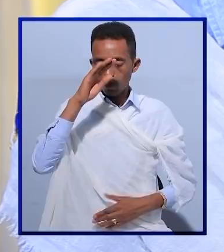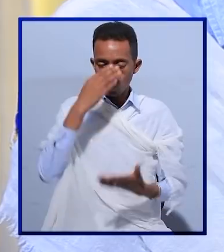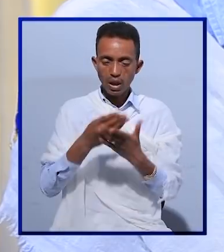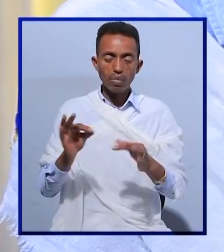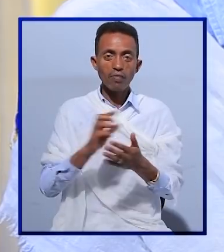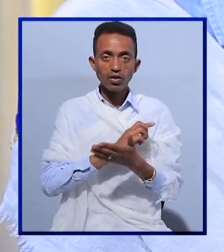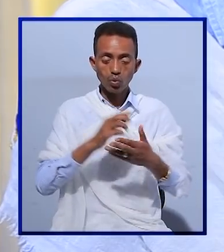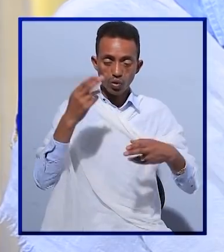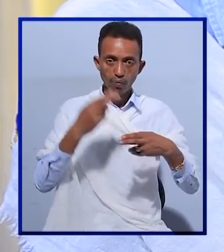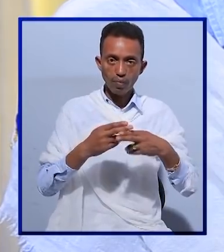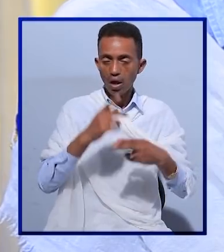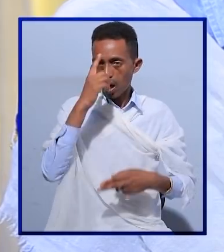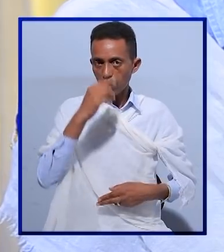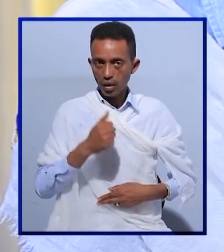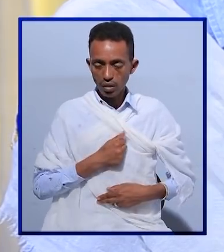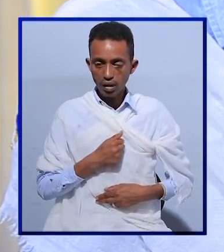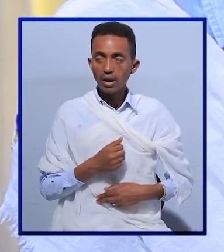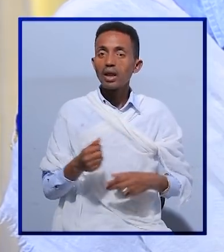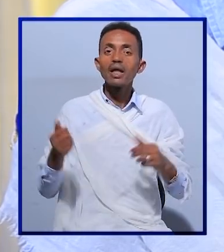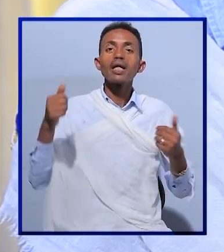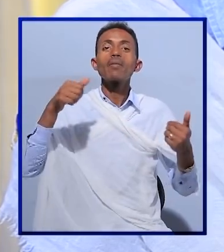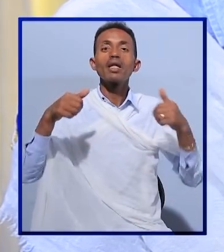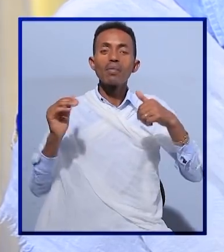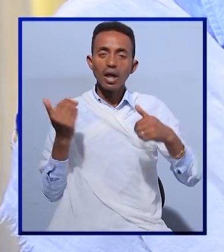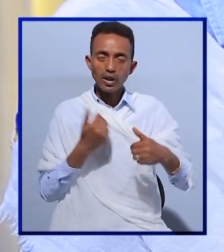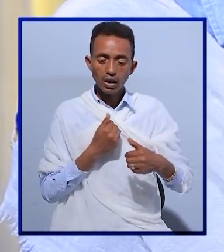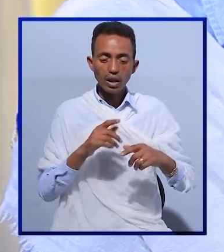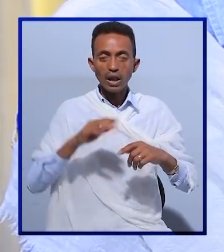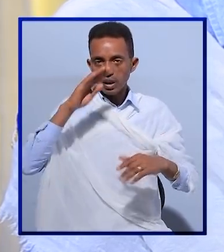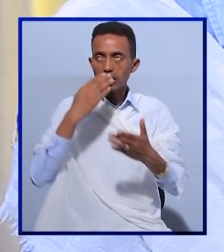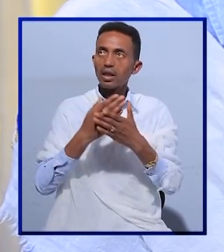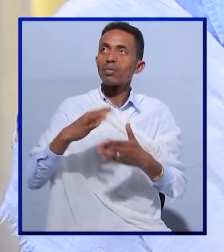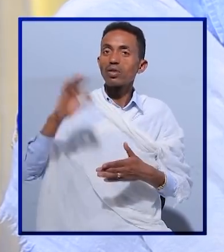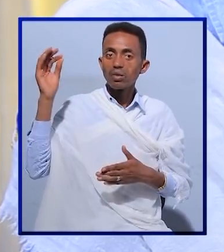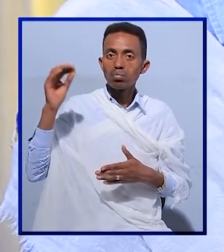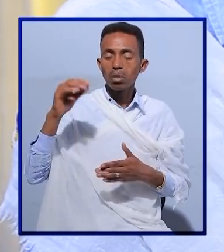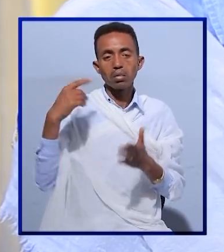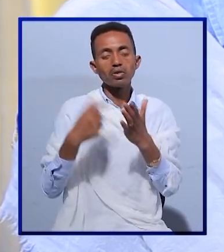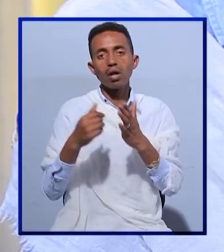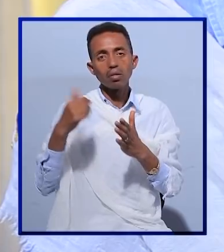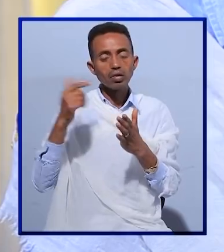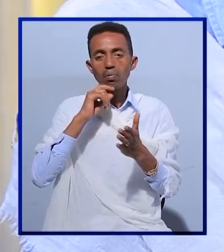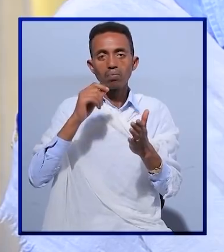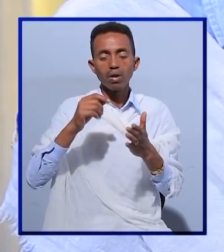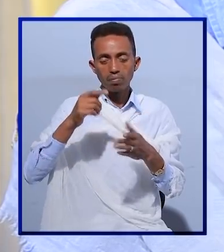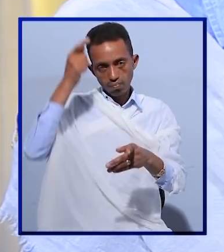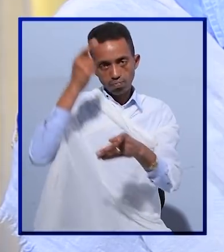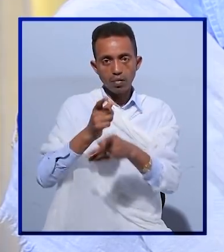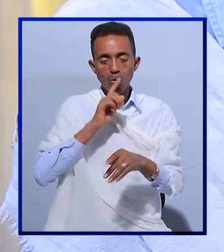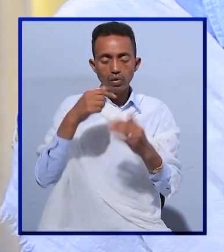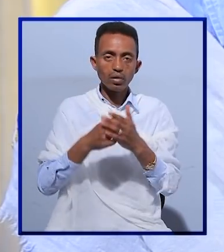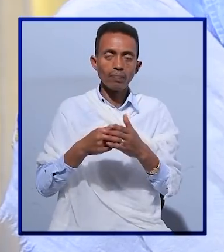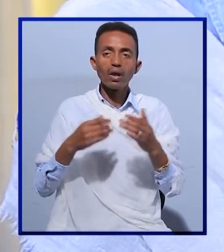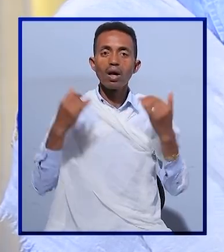አምላክነት አምነን በአብ በወልድ በመንፈስ ቅዱስ ስም አምነን የመጠመቃችን ልጅነት የማግኘታችን ማረጋገጫ